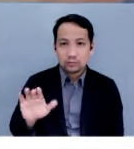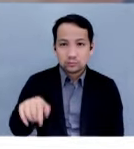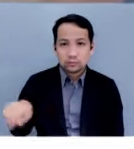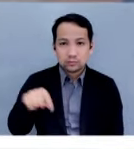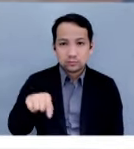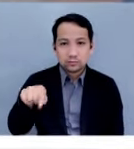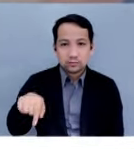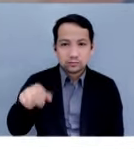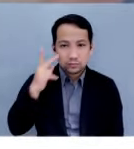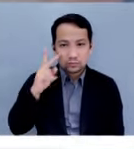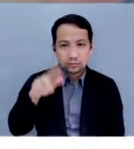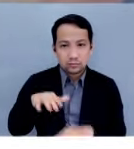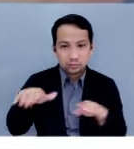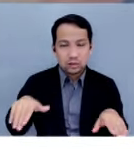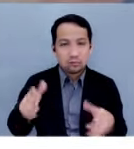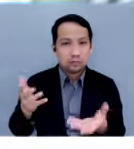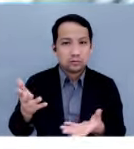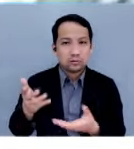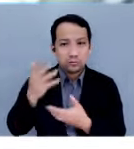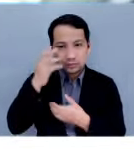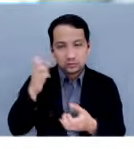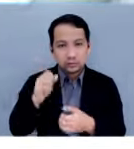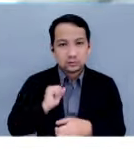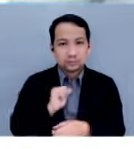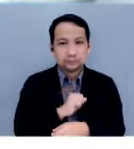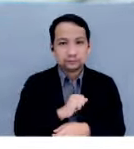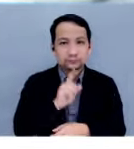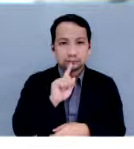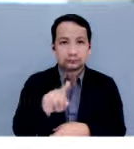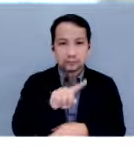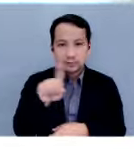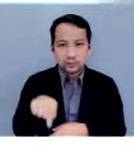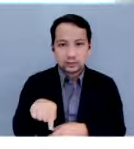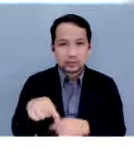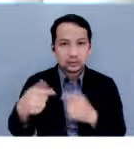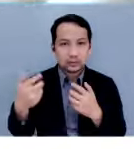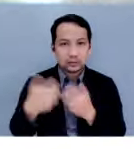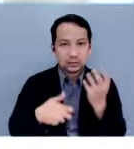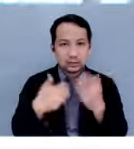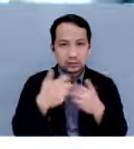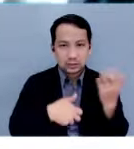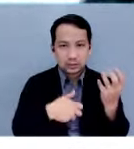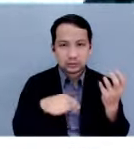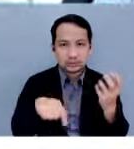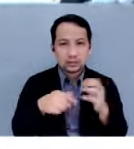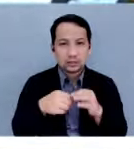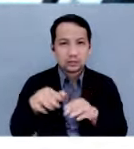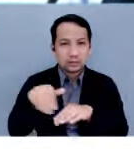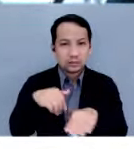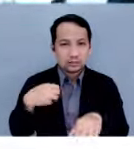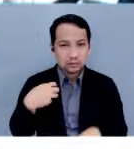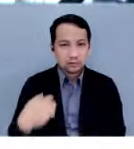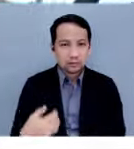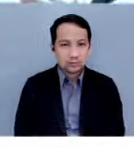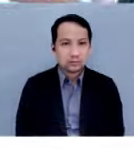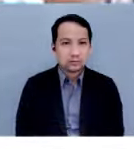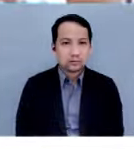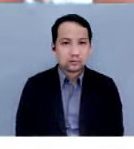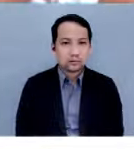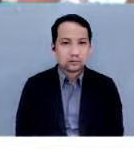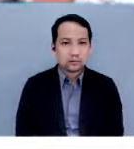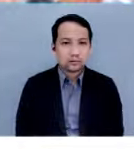mga yan. Lalo namang nagalit ang senador nang marinig ang mga hindi tugmang salaysay ng mga ipinatawag na pulis. Ngayon, galing sa bibig